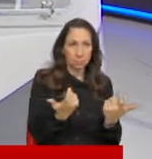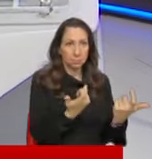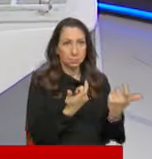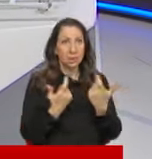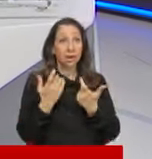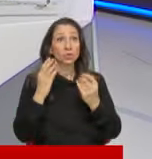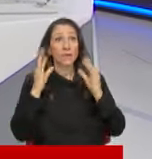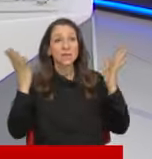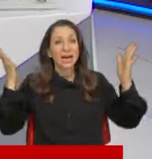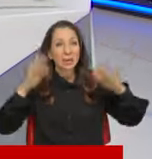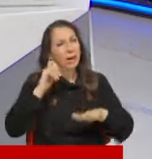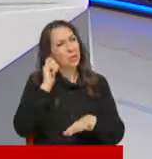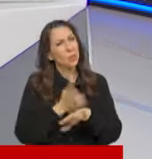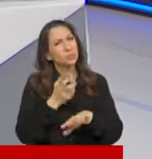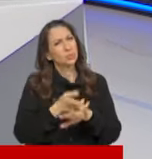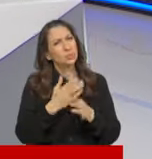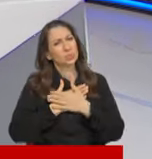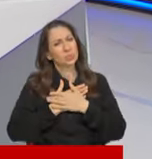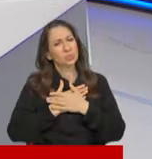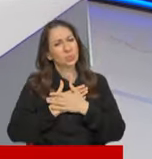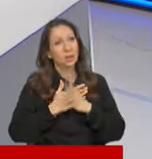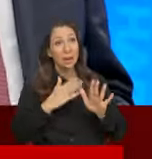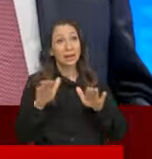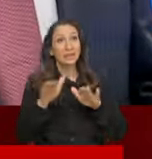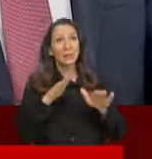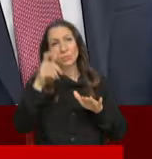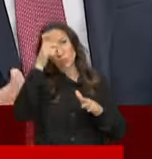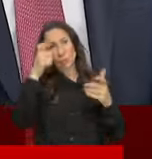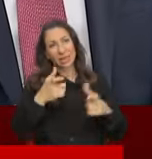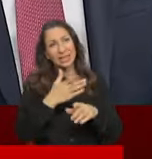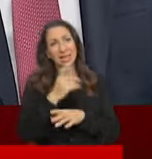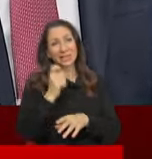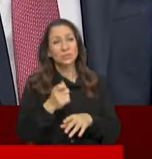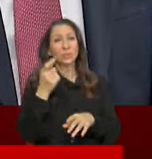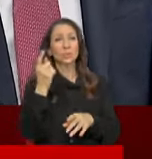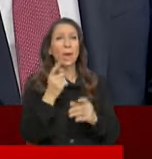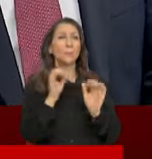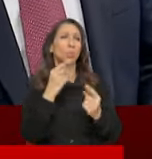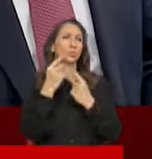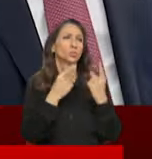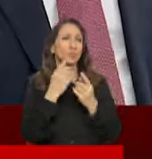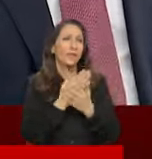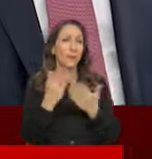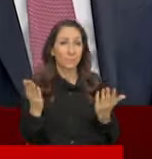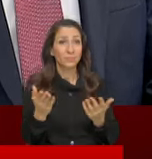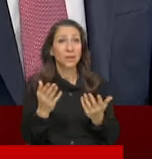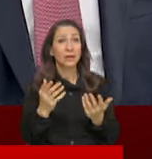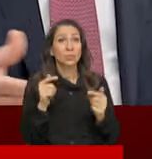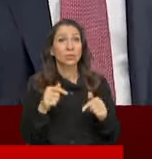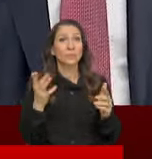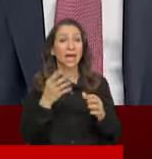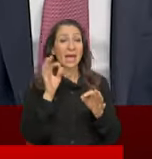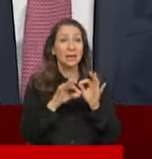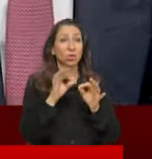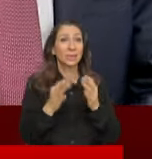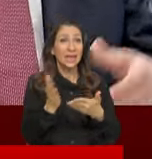aşırı bir yıkım olduğunda Allah göstermesin tabii ama hani deprem artık ülkenin bir gerçeği her an deprem olabilir de konuşuluyor Eee yani bugün mesela